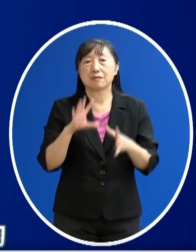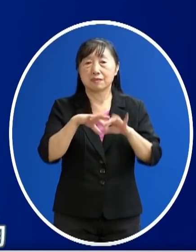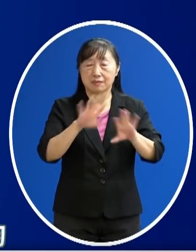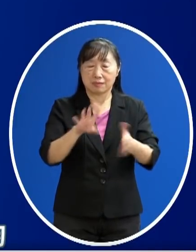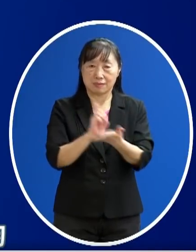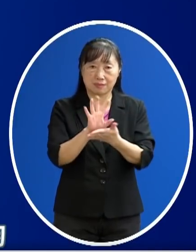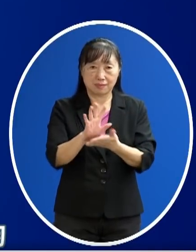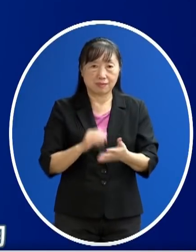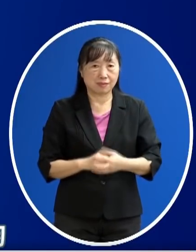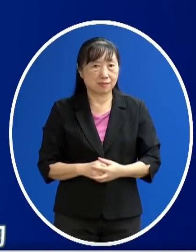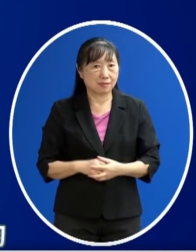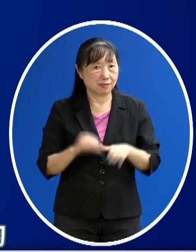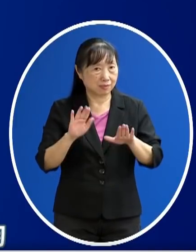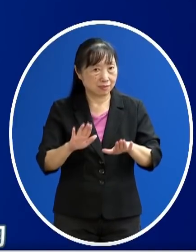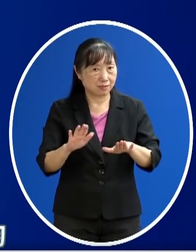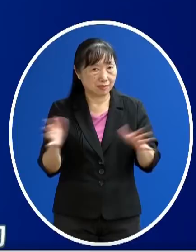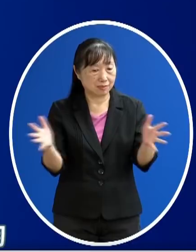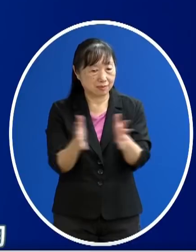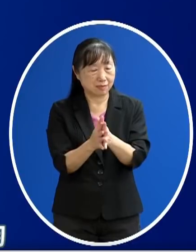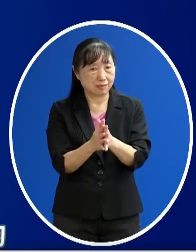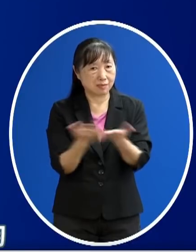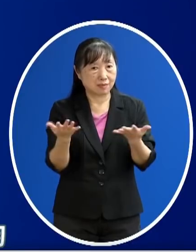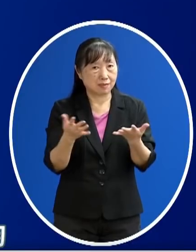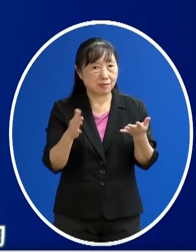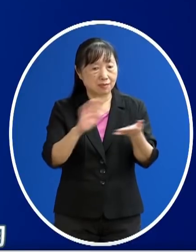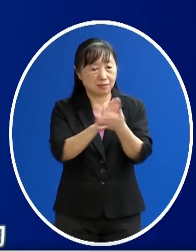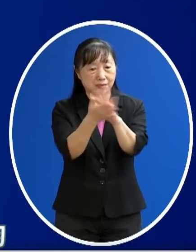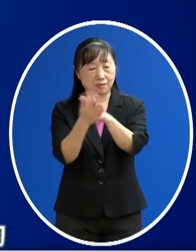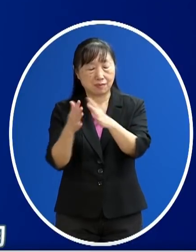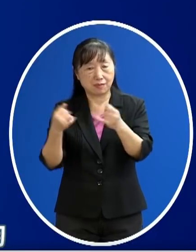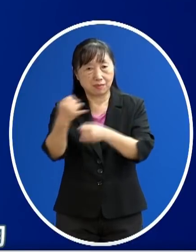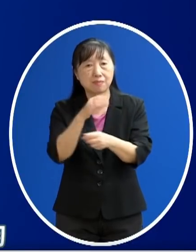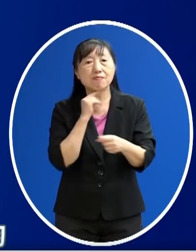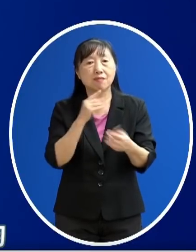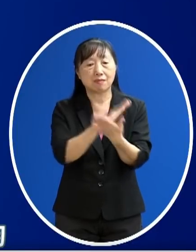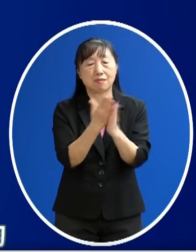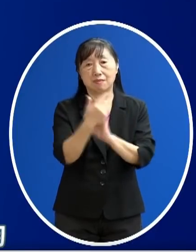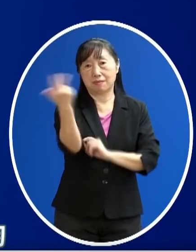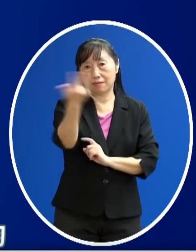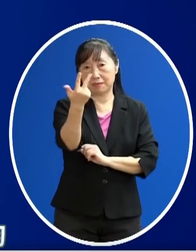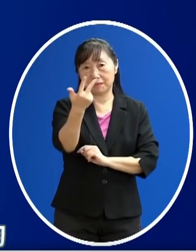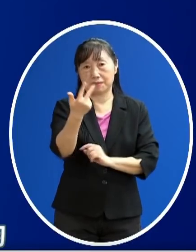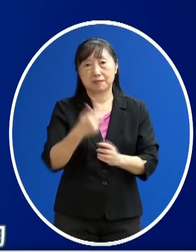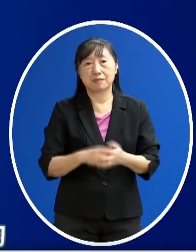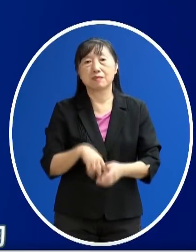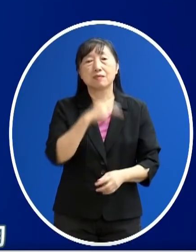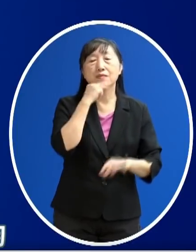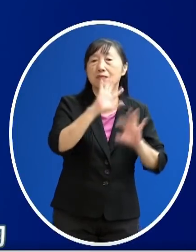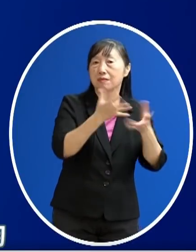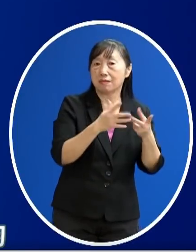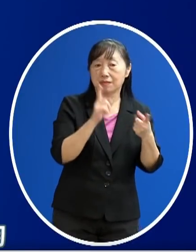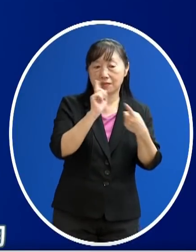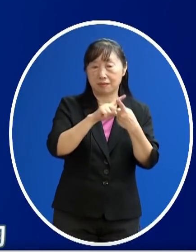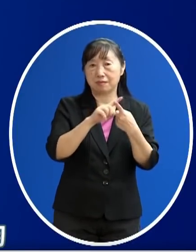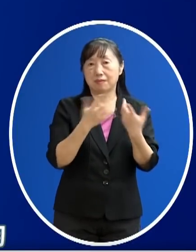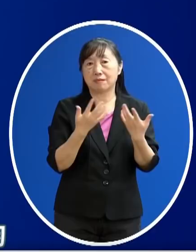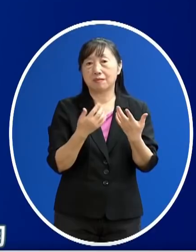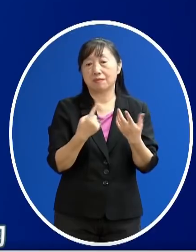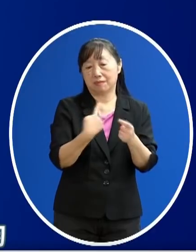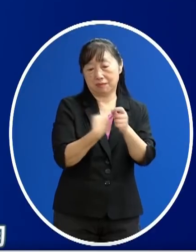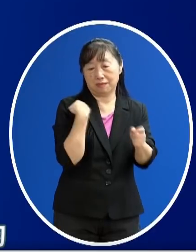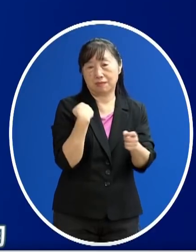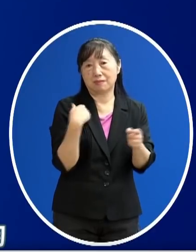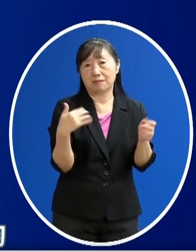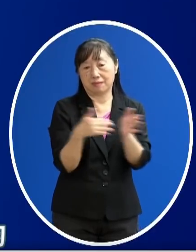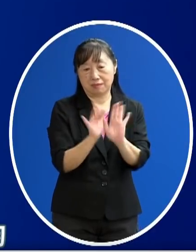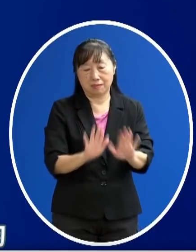告。那我们目前总共的变异株就已经有找到7种了，就是英国变异株从去年